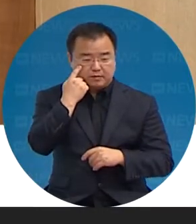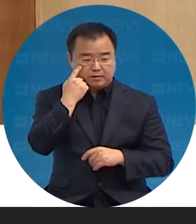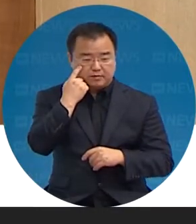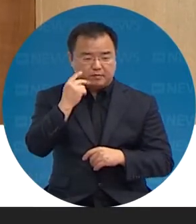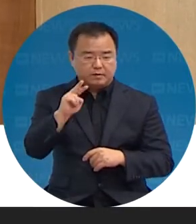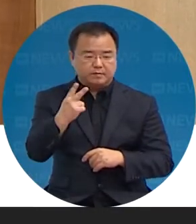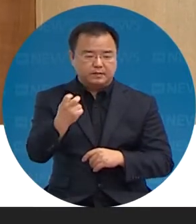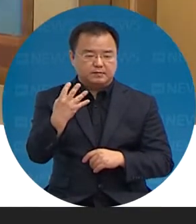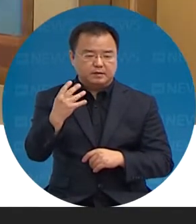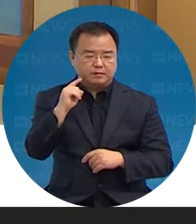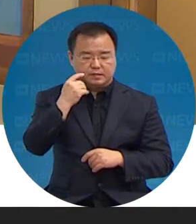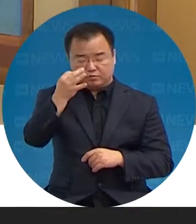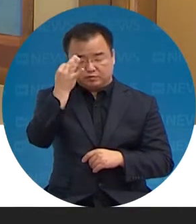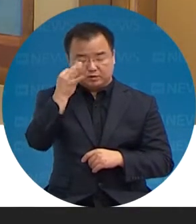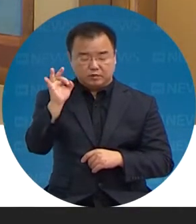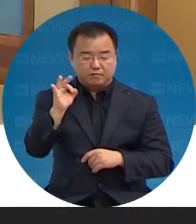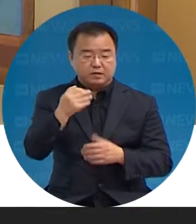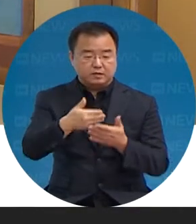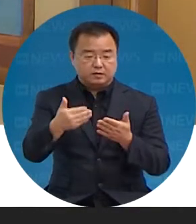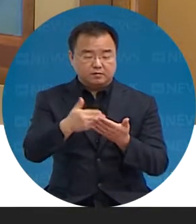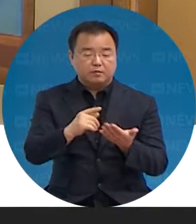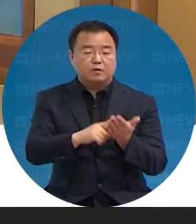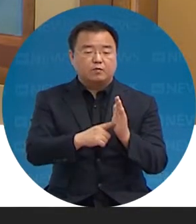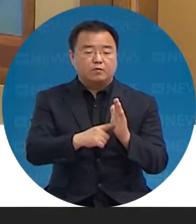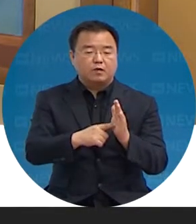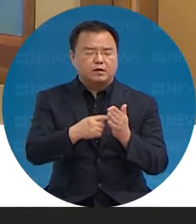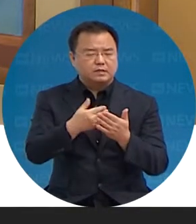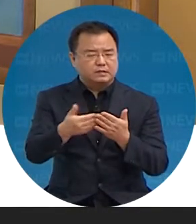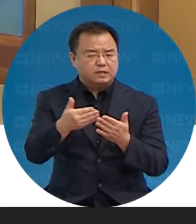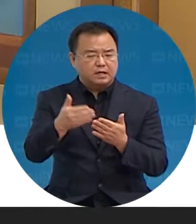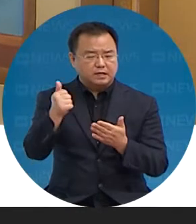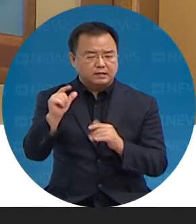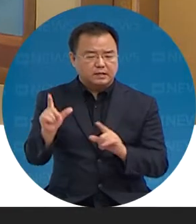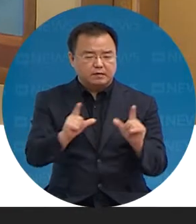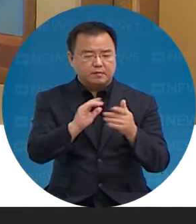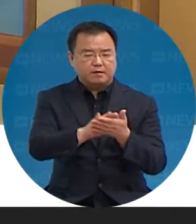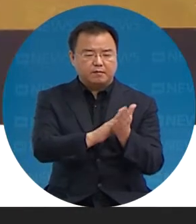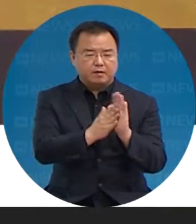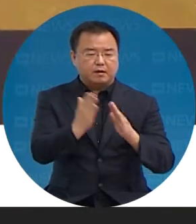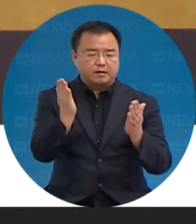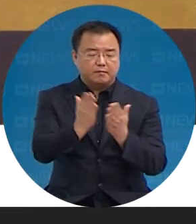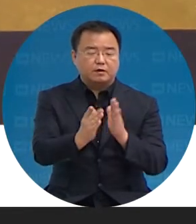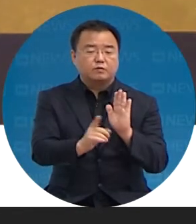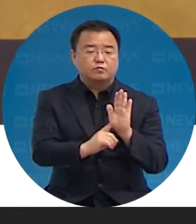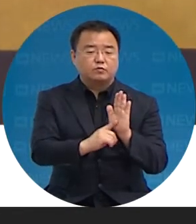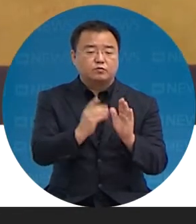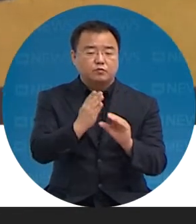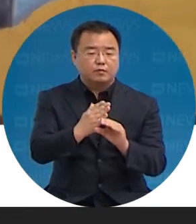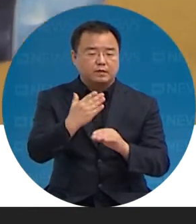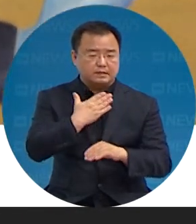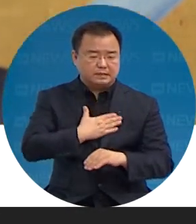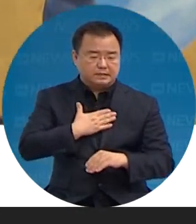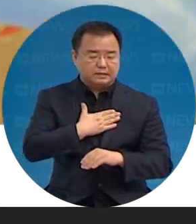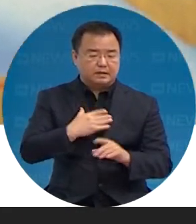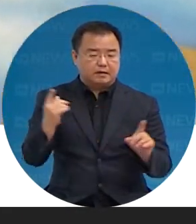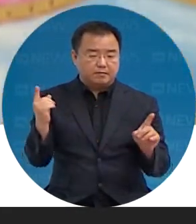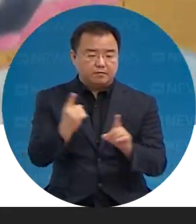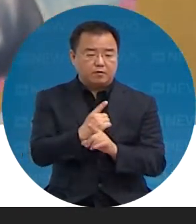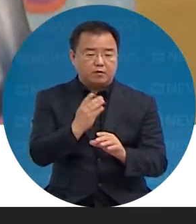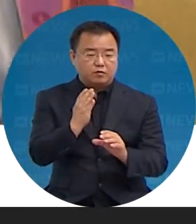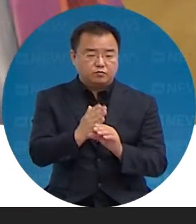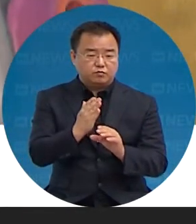수 있습니다. 전시가 작가의 삶의 변화에 따라 구성되어 작가의 감정 변화에 따라 얼마나 화풍이